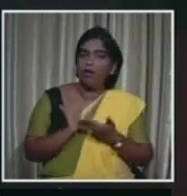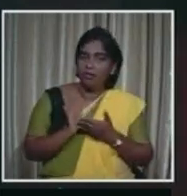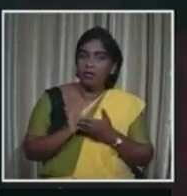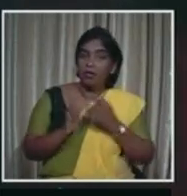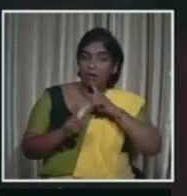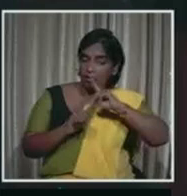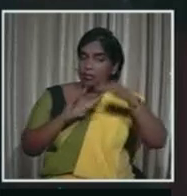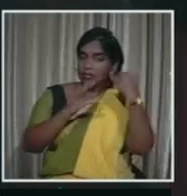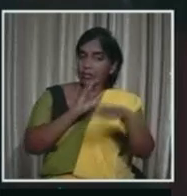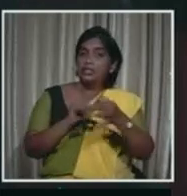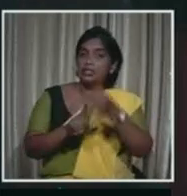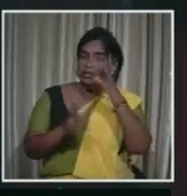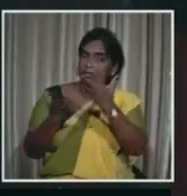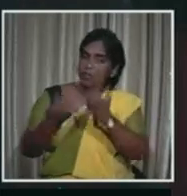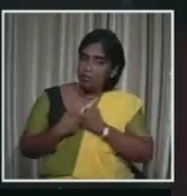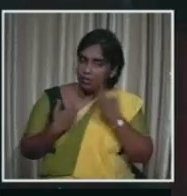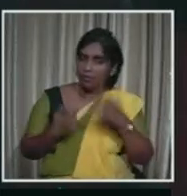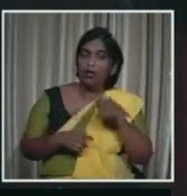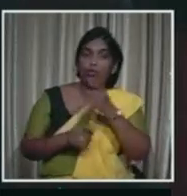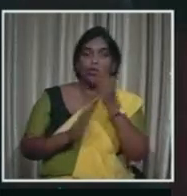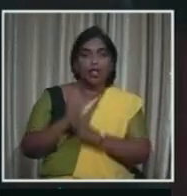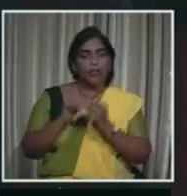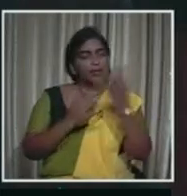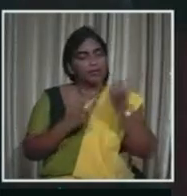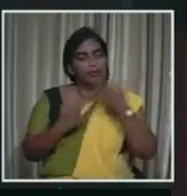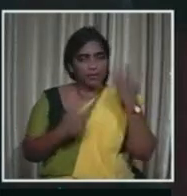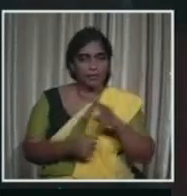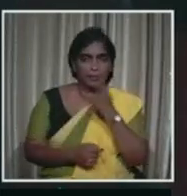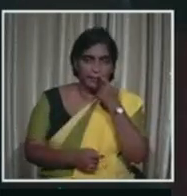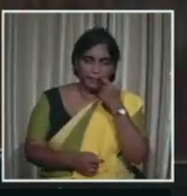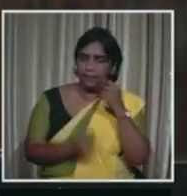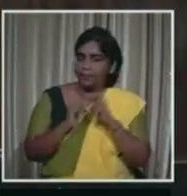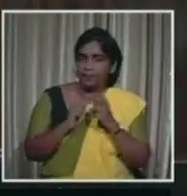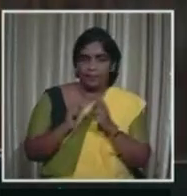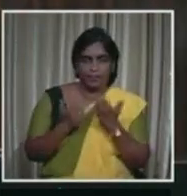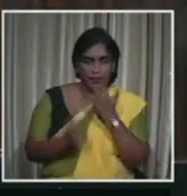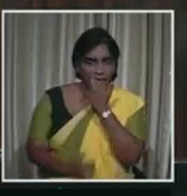පණිවිඩයක් තියෙනවා ජනාධිපතිතුමාගෙනුත් අරගෙන තියෙන්නේ මුදල් ඇමතිවරයාගෙනුත් ලබාගෙන තියෙන්නේ කිසිම ගැටලුවක්